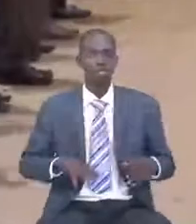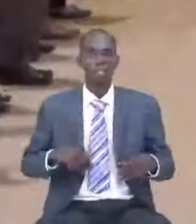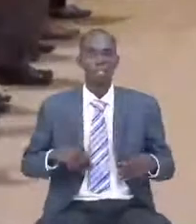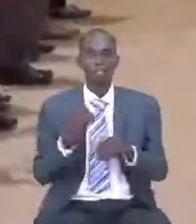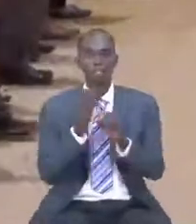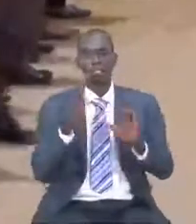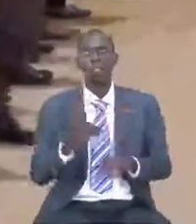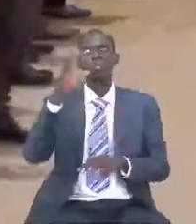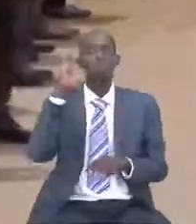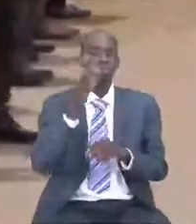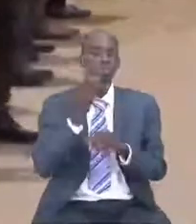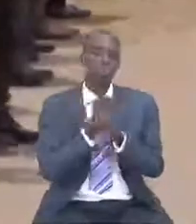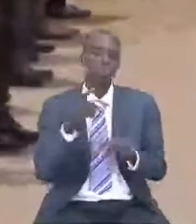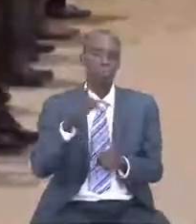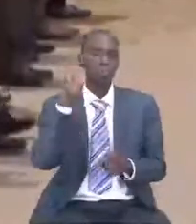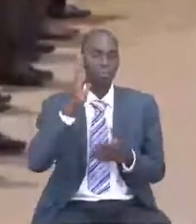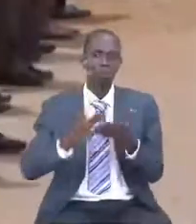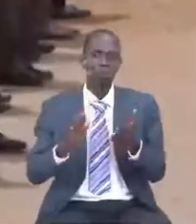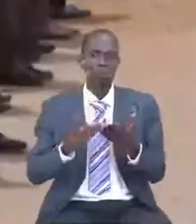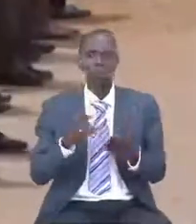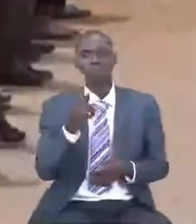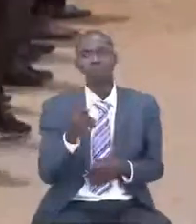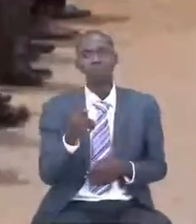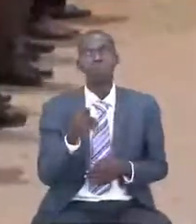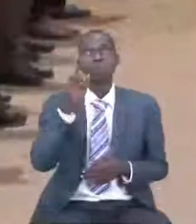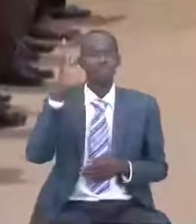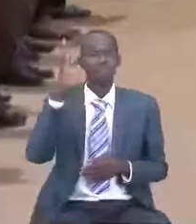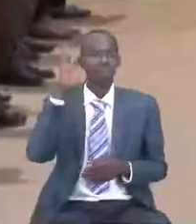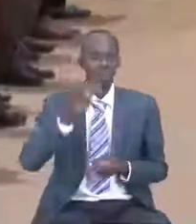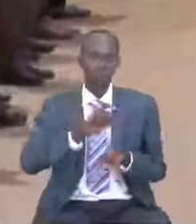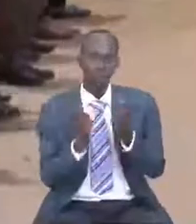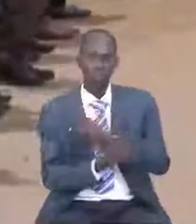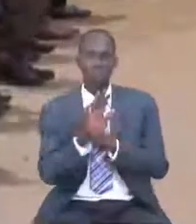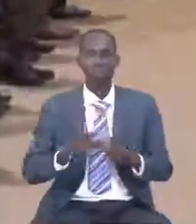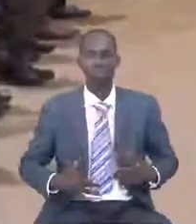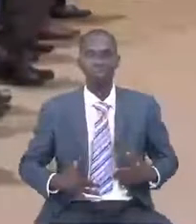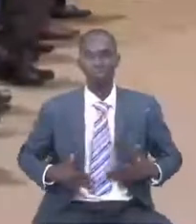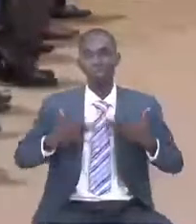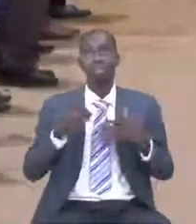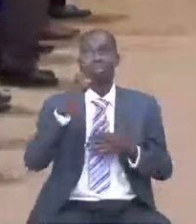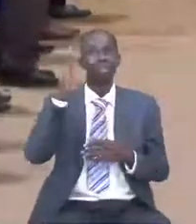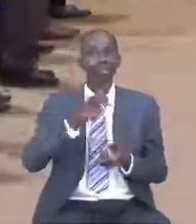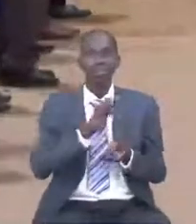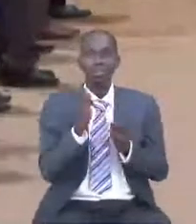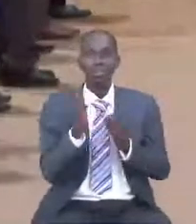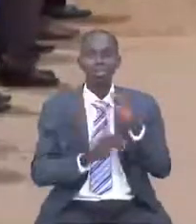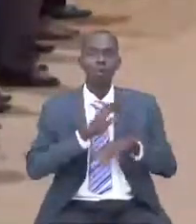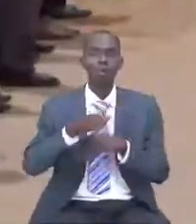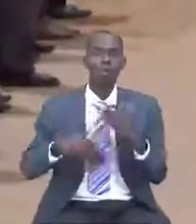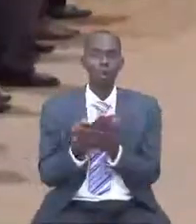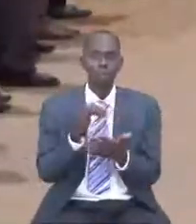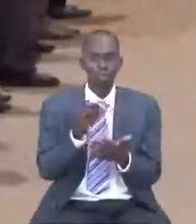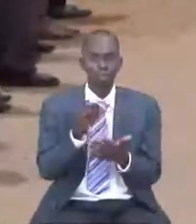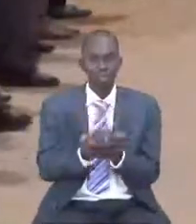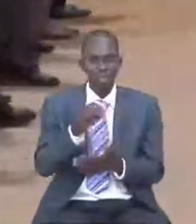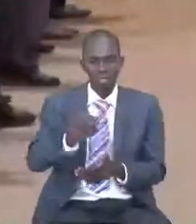Entre en partenariat avec Christ, le Sauveur. Il va te sauver, il va te pardonner. Il va transformer ta vie. Il